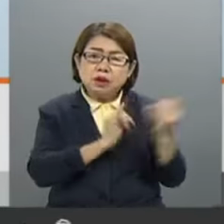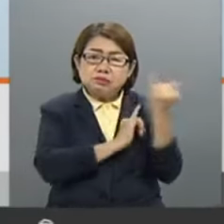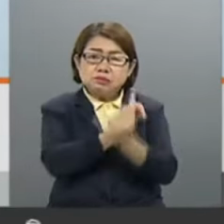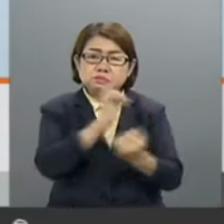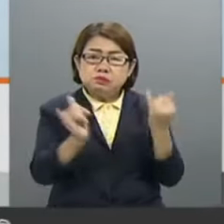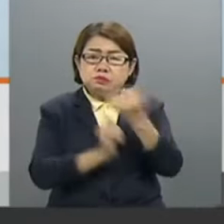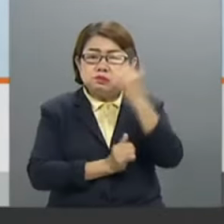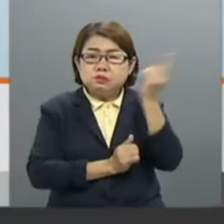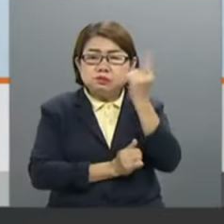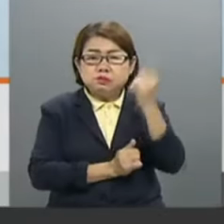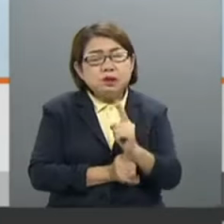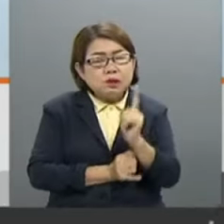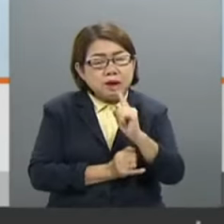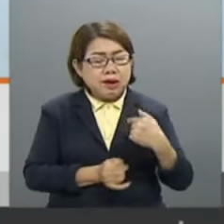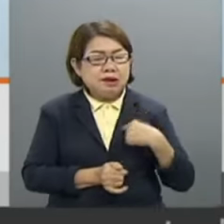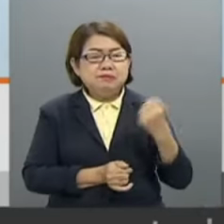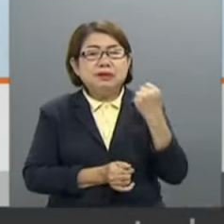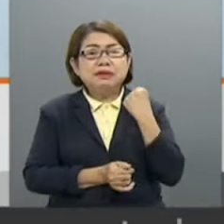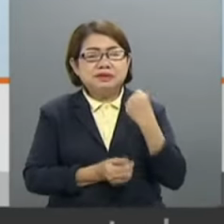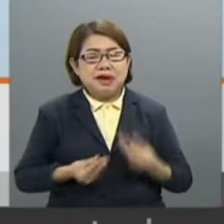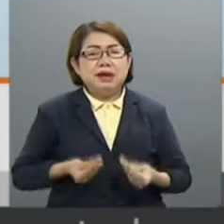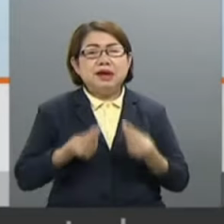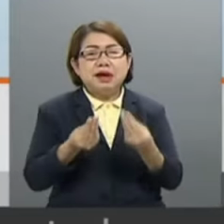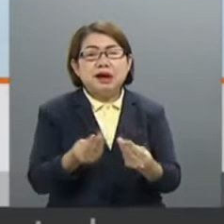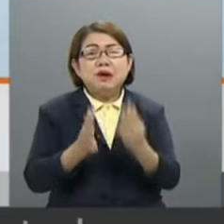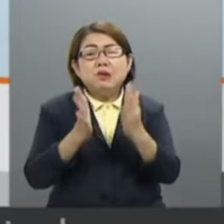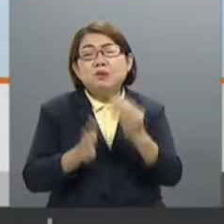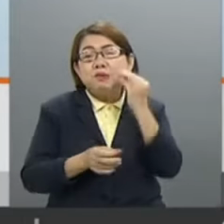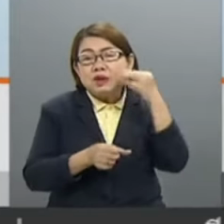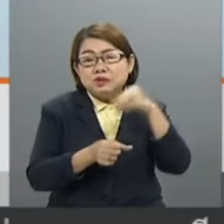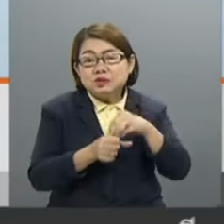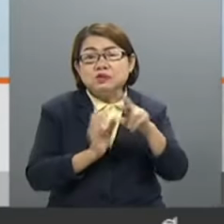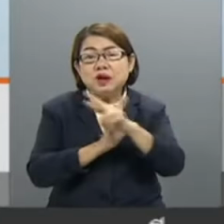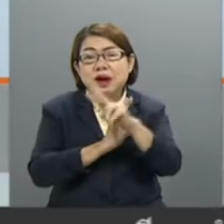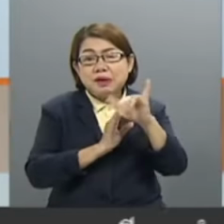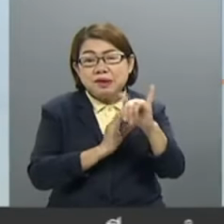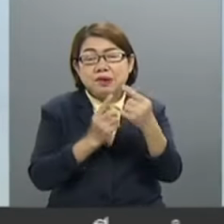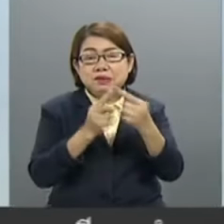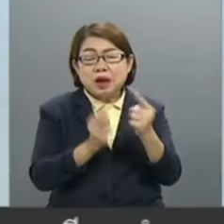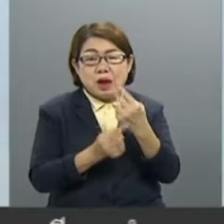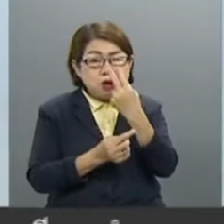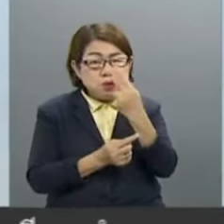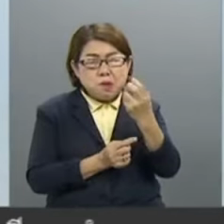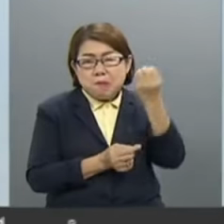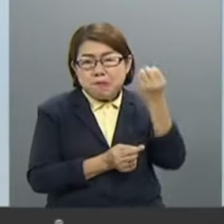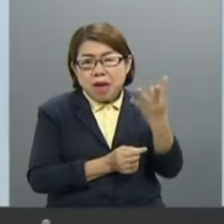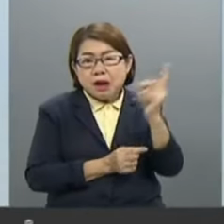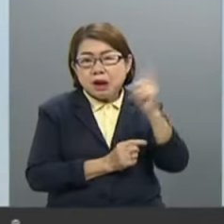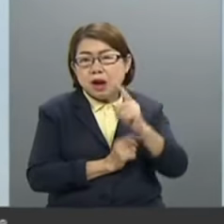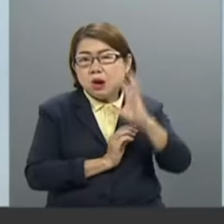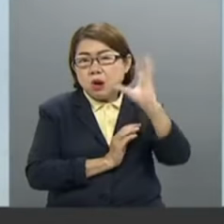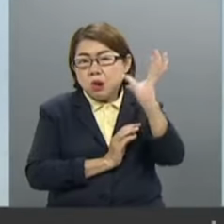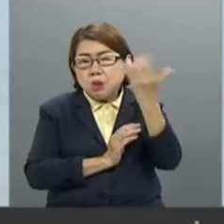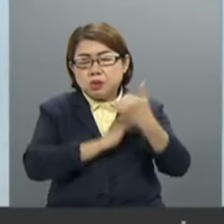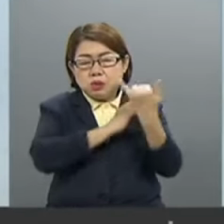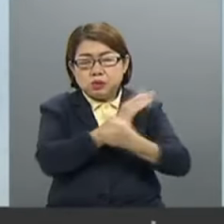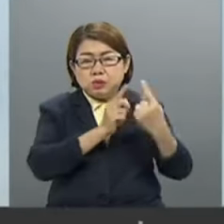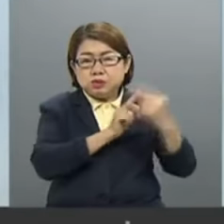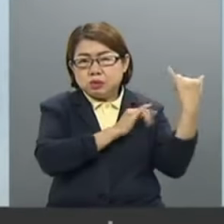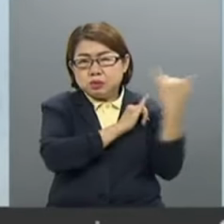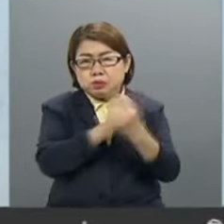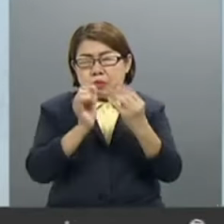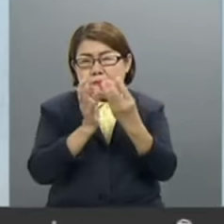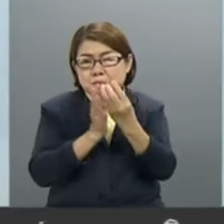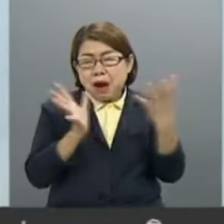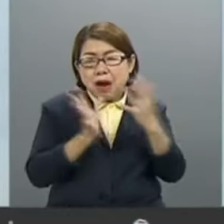จคนระยองค่ะแต่ถ้าไปดูแหล่งท่องเที่ยวระดับโลกนะคะที่เคยมีนักท่องเที่ยวต่างชาติมานั้นจะพบว่าช่วงนี้ค่ะคนไทยเดินทางไป